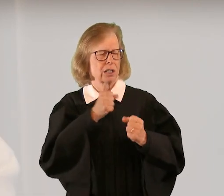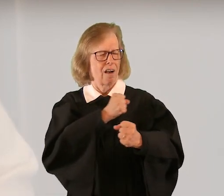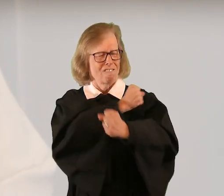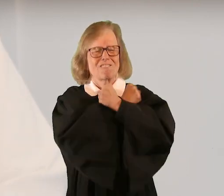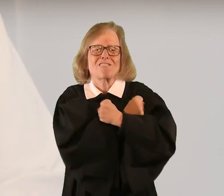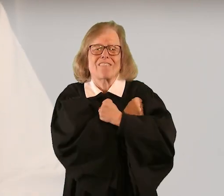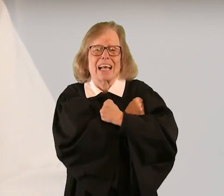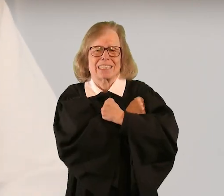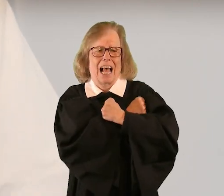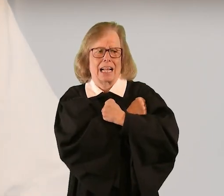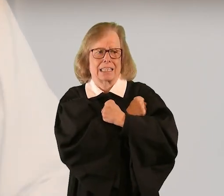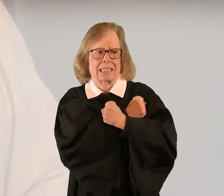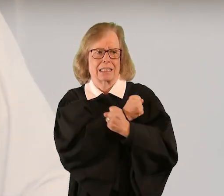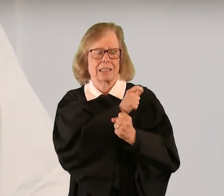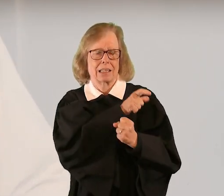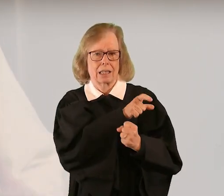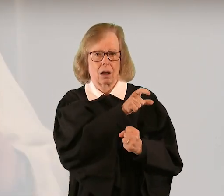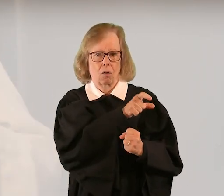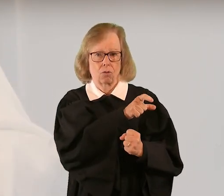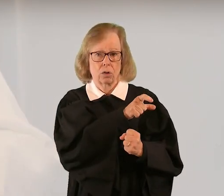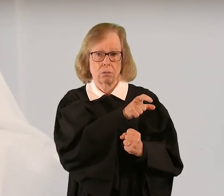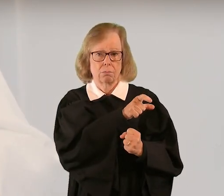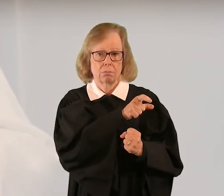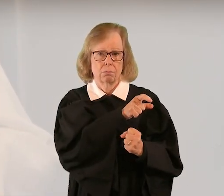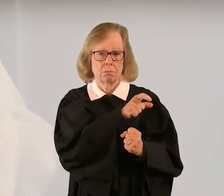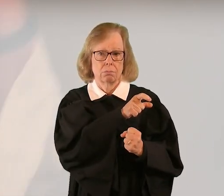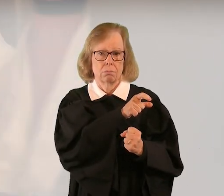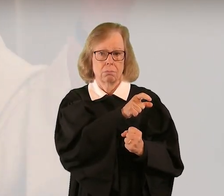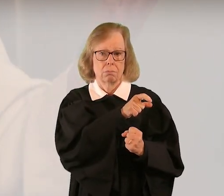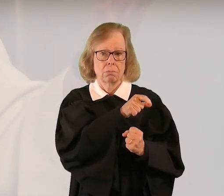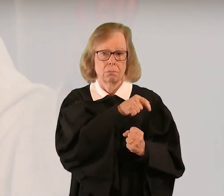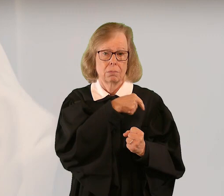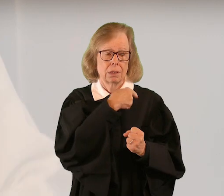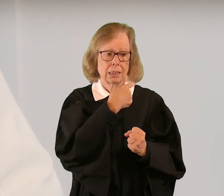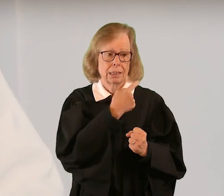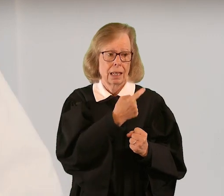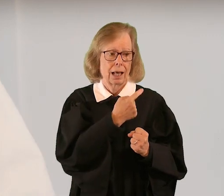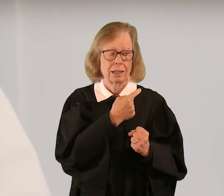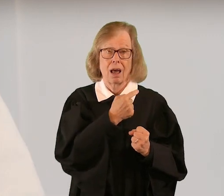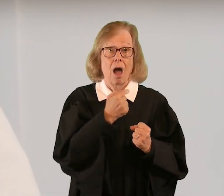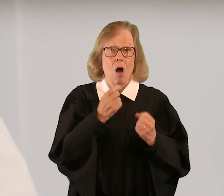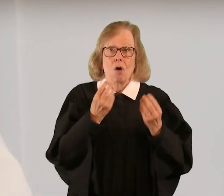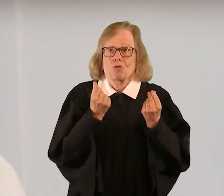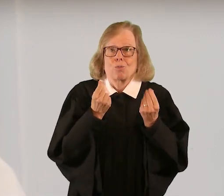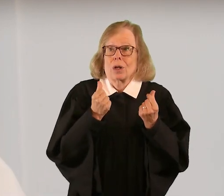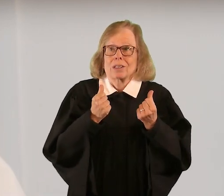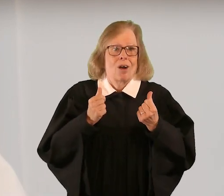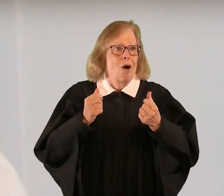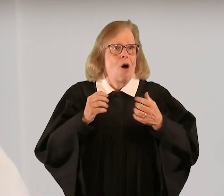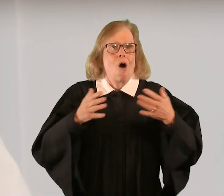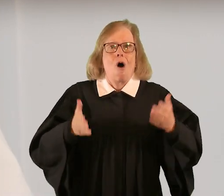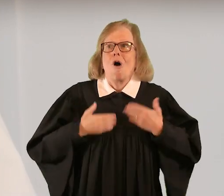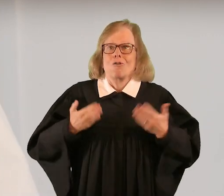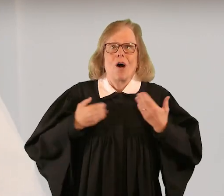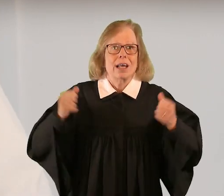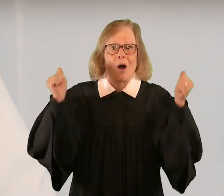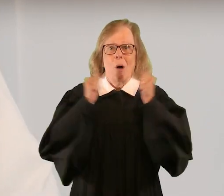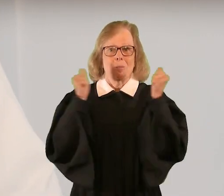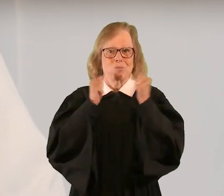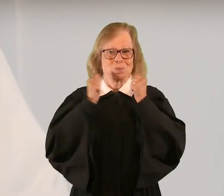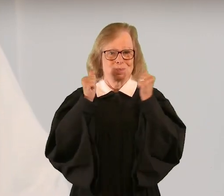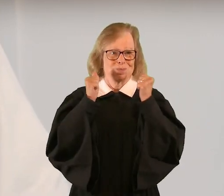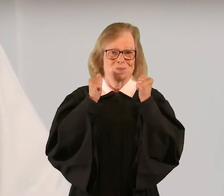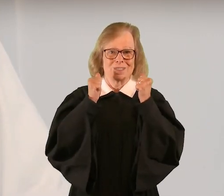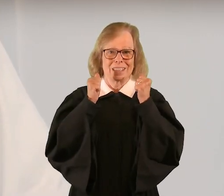möchte, da wird sie sich ihrer übermenschlichen Freude bewusst, die ihr